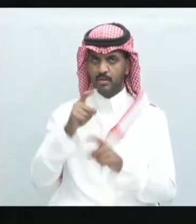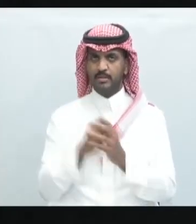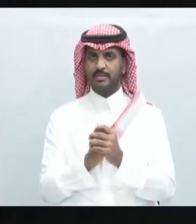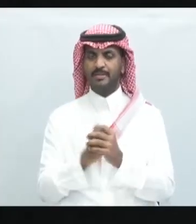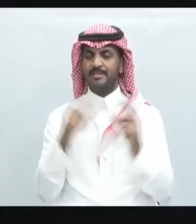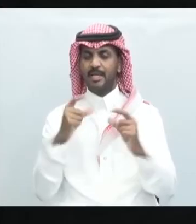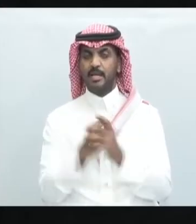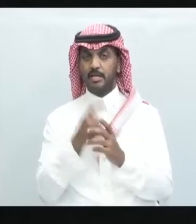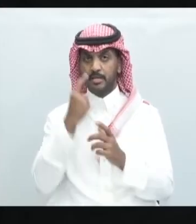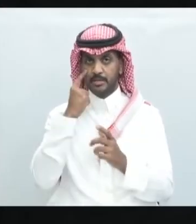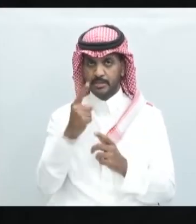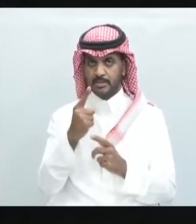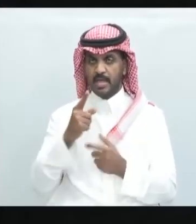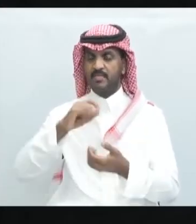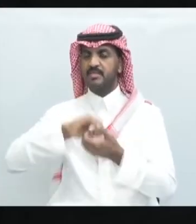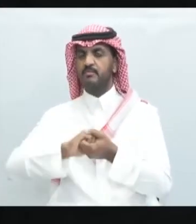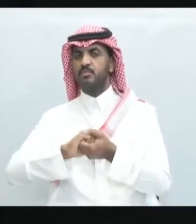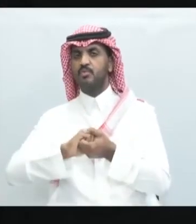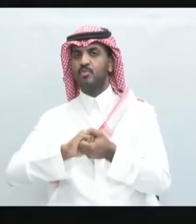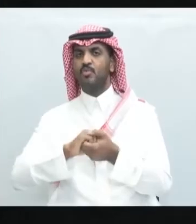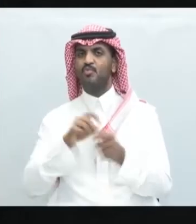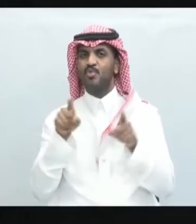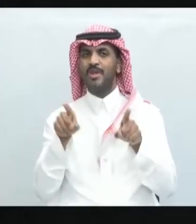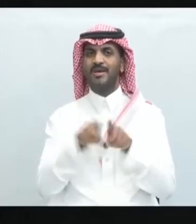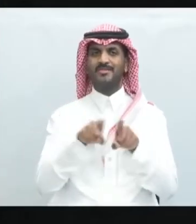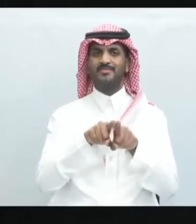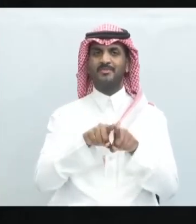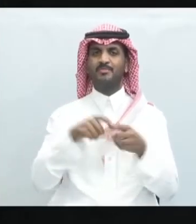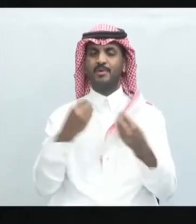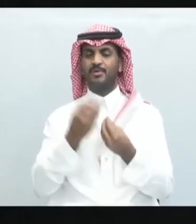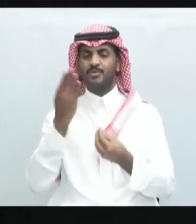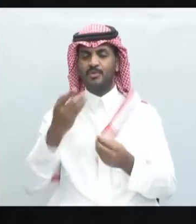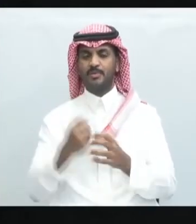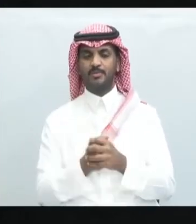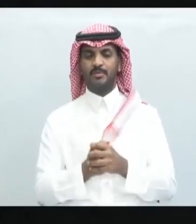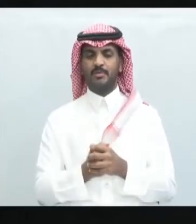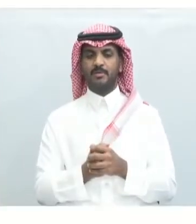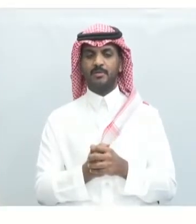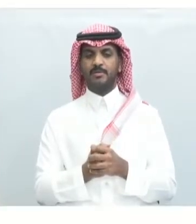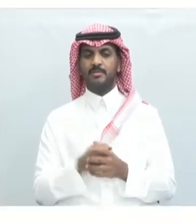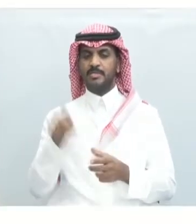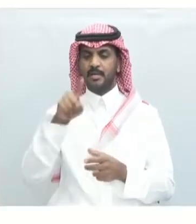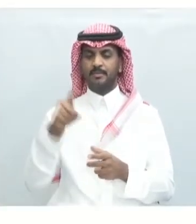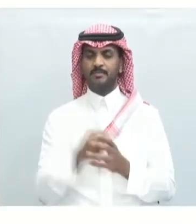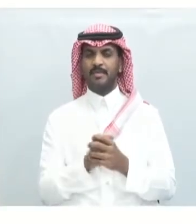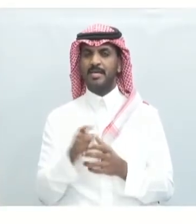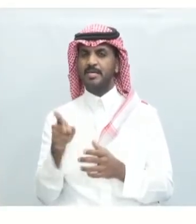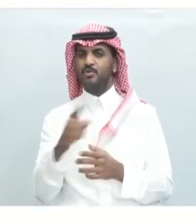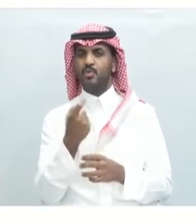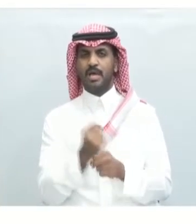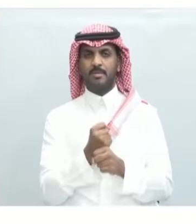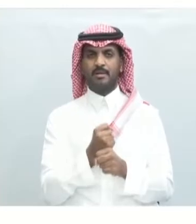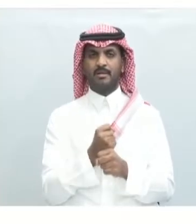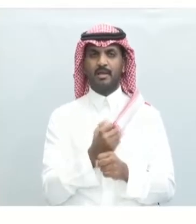على حرص هذا الصحابي وملازمته للنبي صلى الله عليه وسلم فسال النبي صلى الله عليه وسلم اي العمل